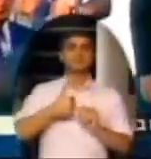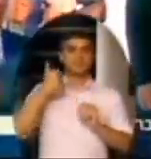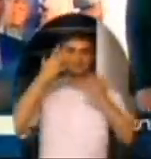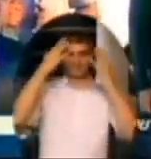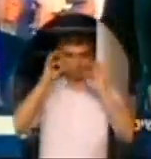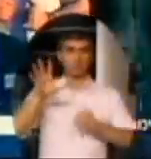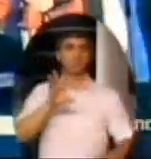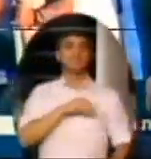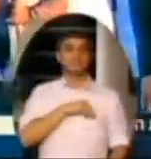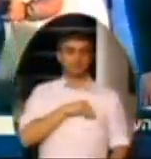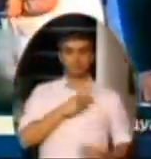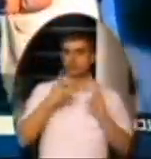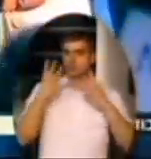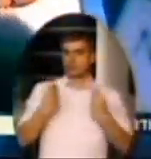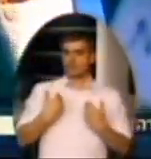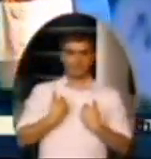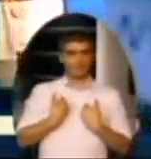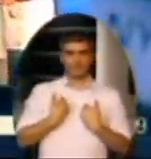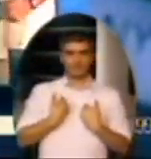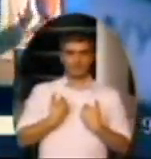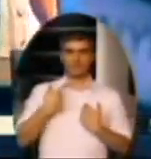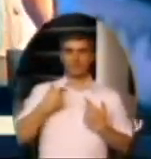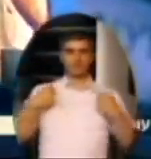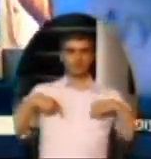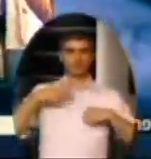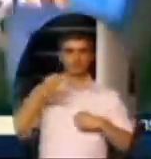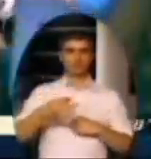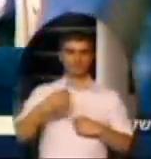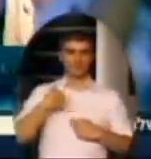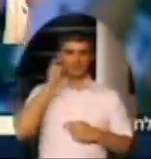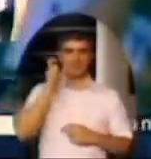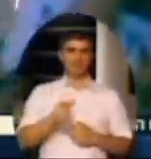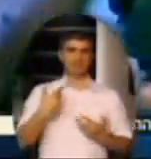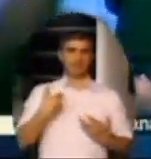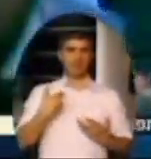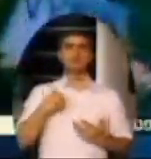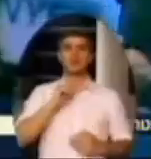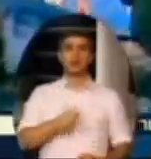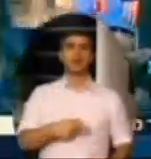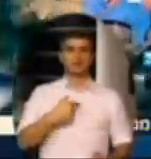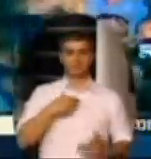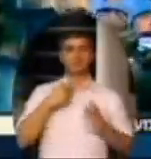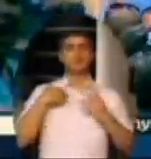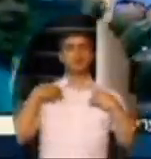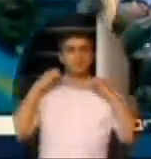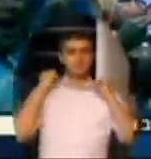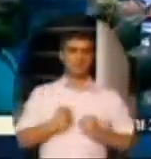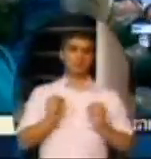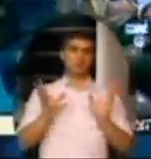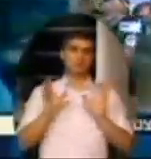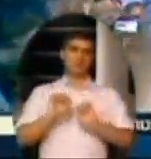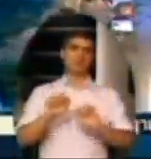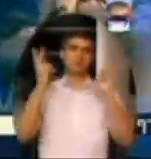מכובדים הסכימו לו יותר ומני כושר סניף כאזרח כתושב יכול ללכת בביטחון שלם ם